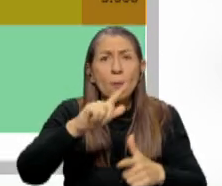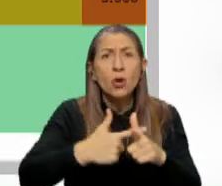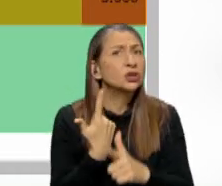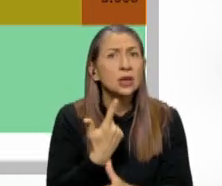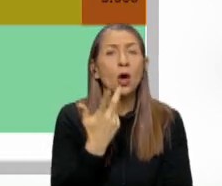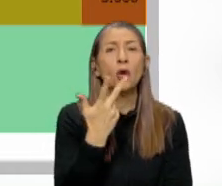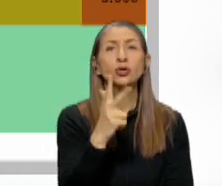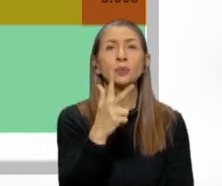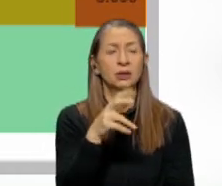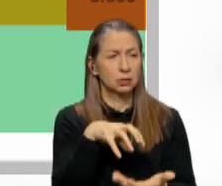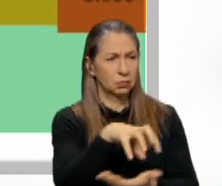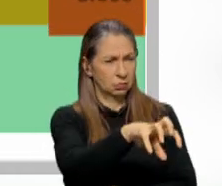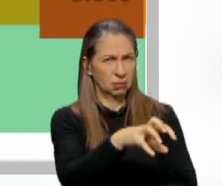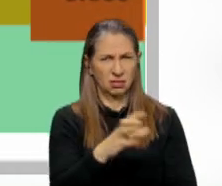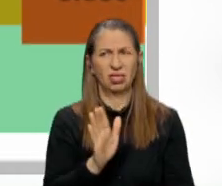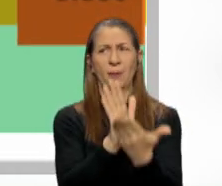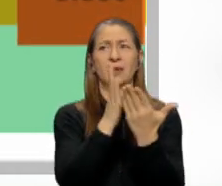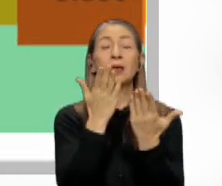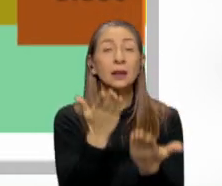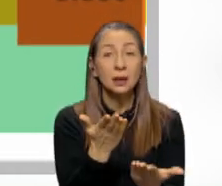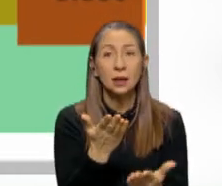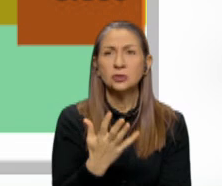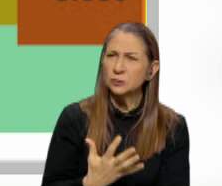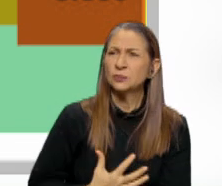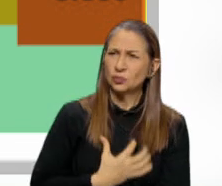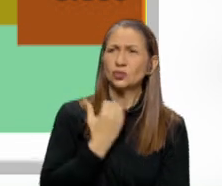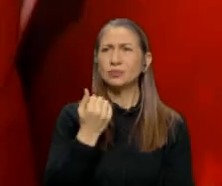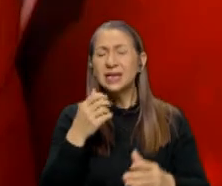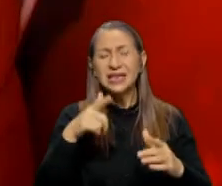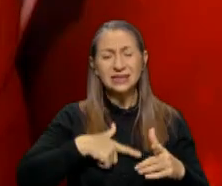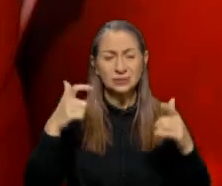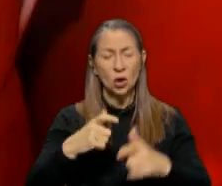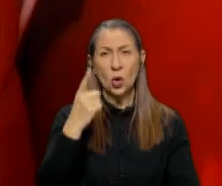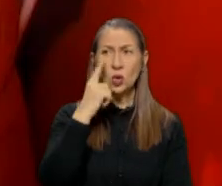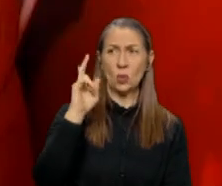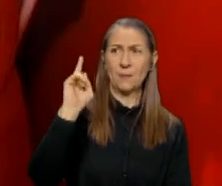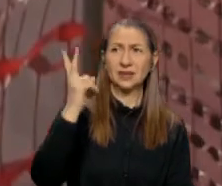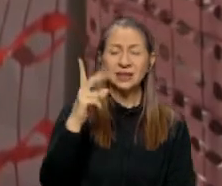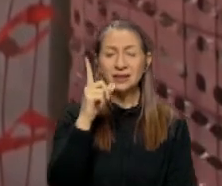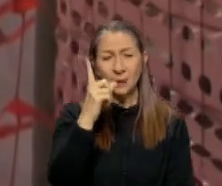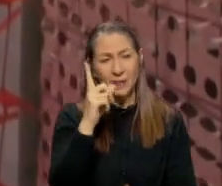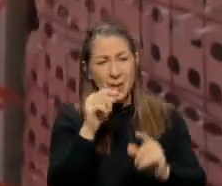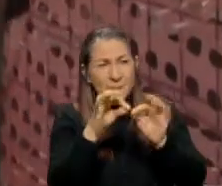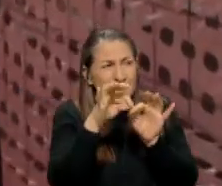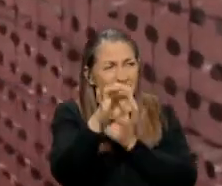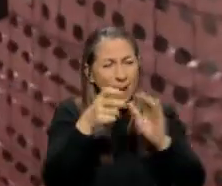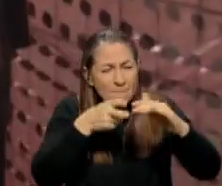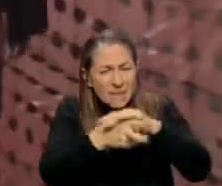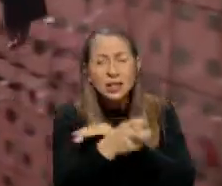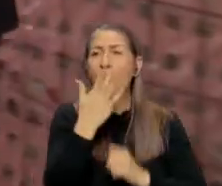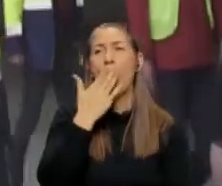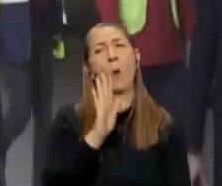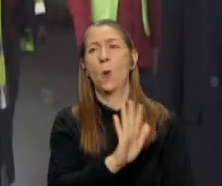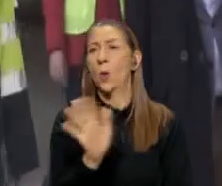projesine 3.000 lira ayrılmasına tepki gösterdi maalesef İzmir'de hükümetimizin tek bir metre metro